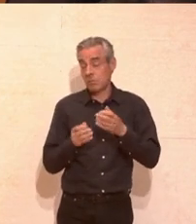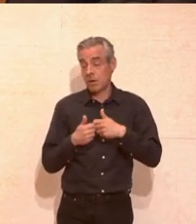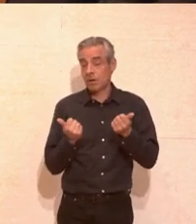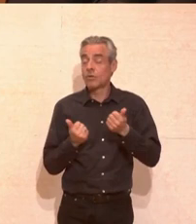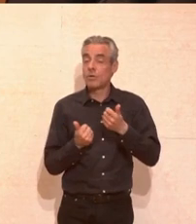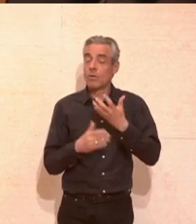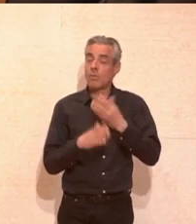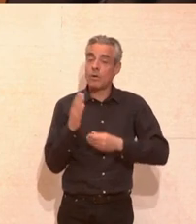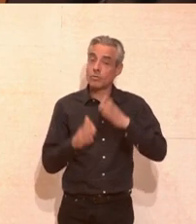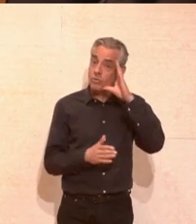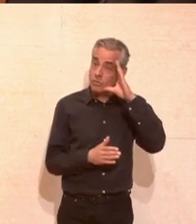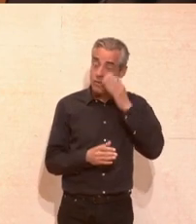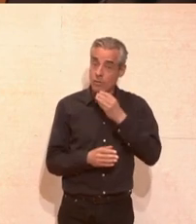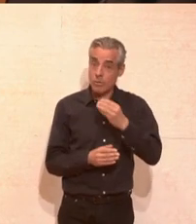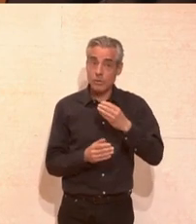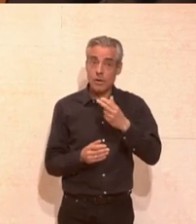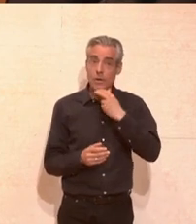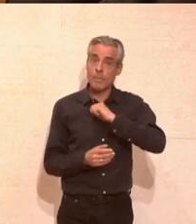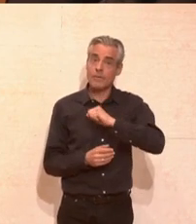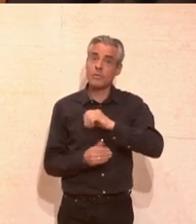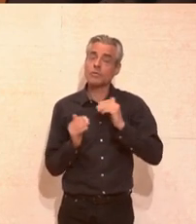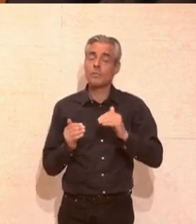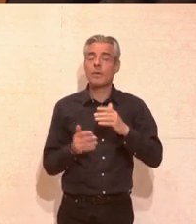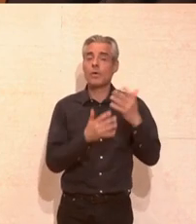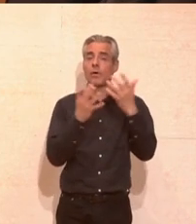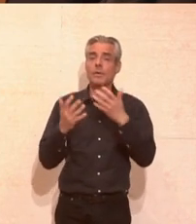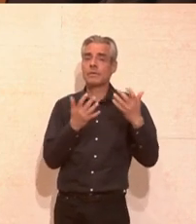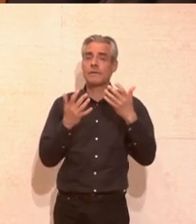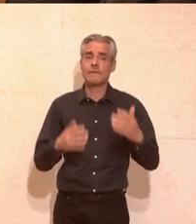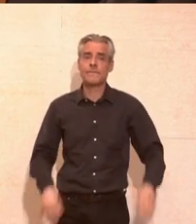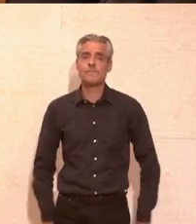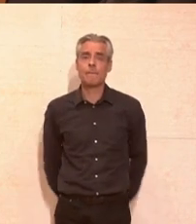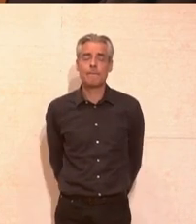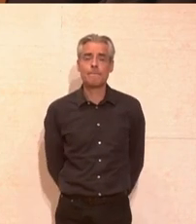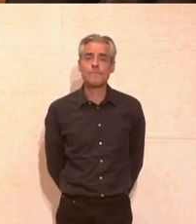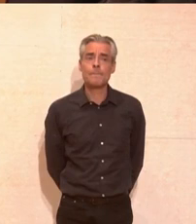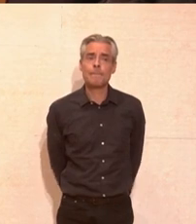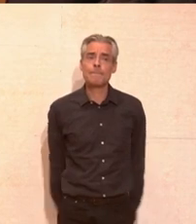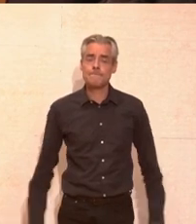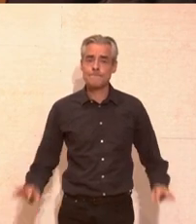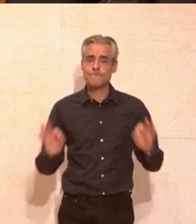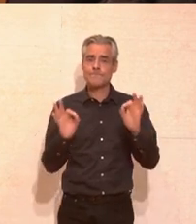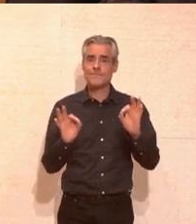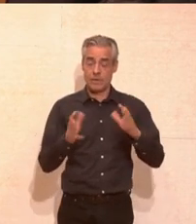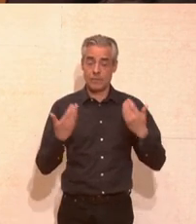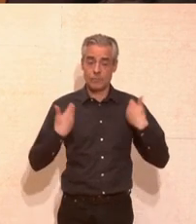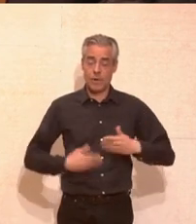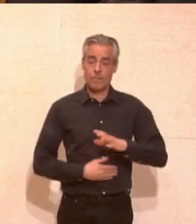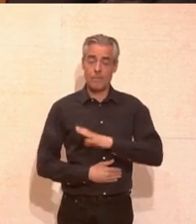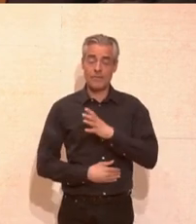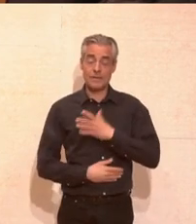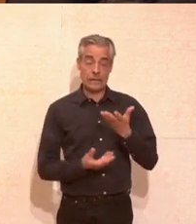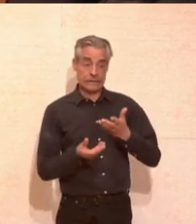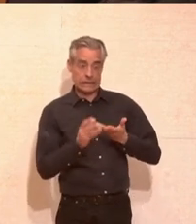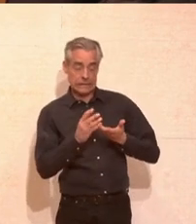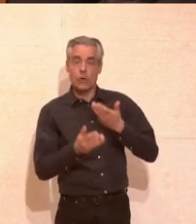lui a des bonnes performances en maths et en français. Donc c'est ça, c'est en tant qu'enseignant, c'est